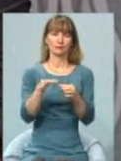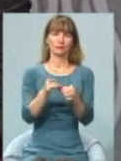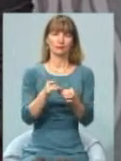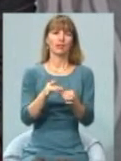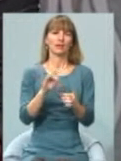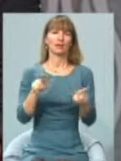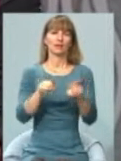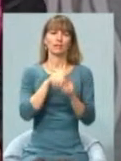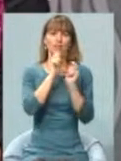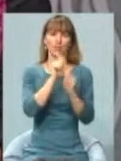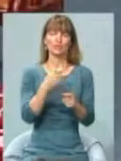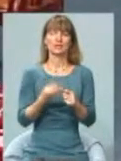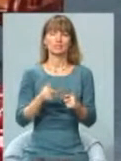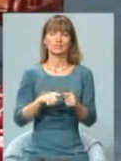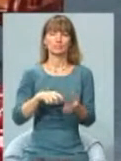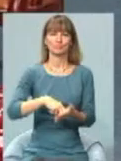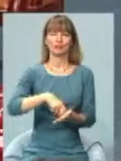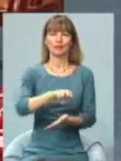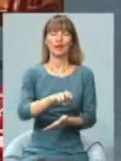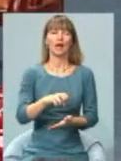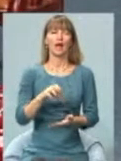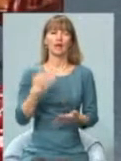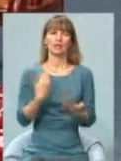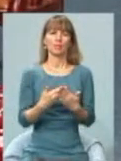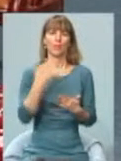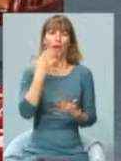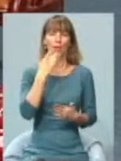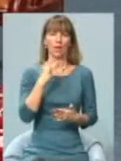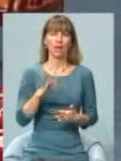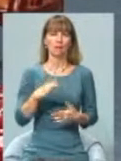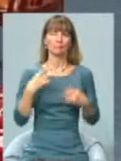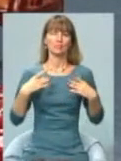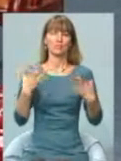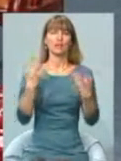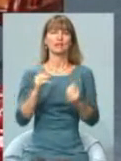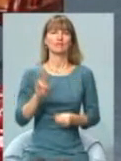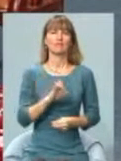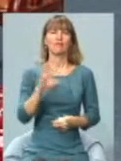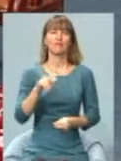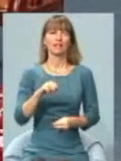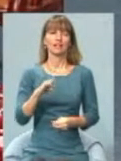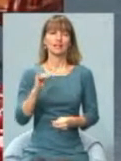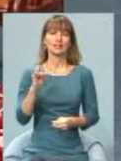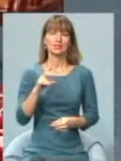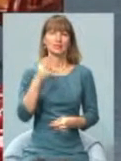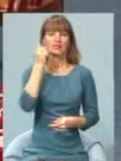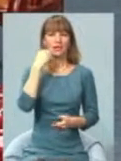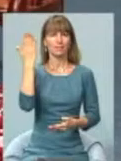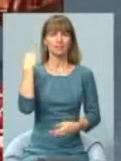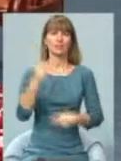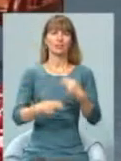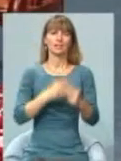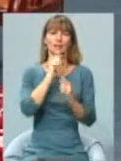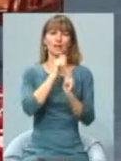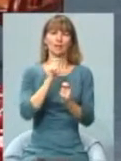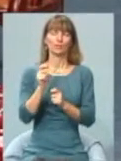такі букети із цими ж листівками. А, наприклад, у Америці відзначають День Святого Валентина. За старою доброю традицією вони